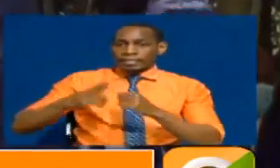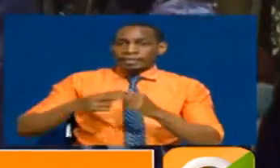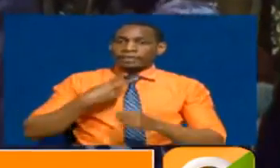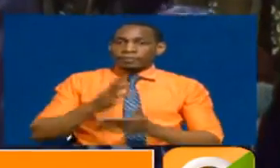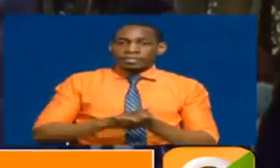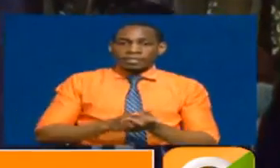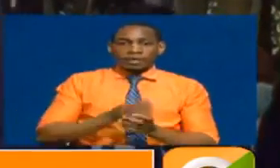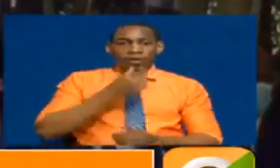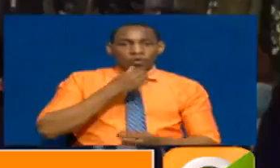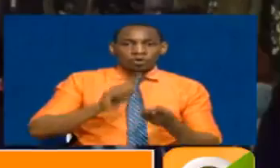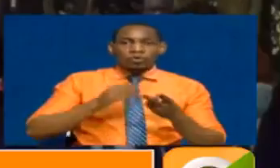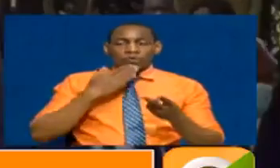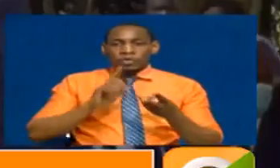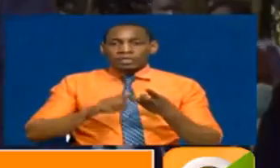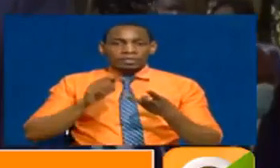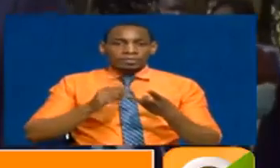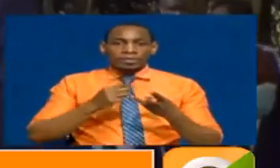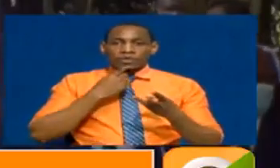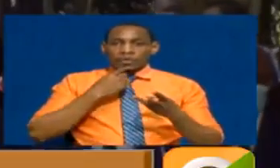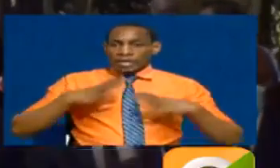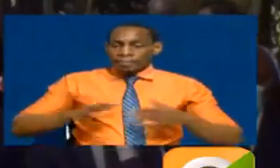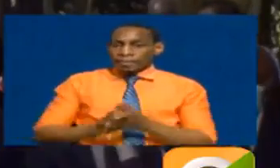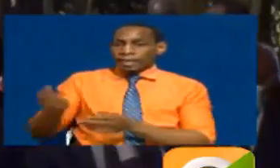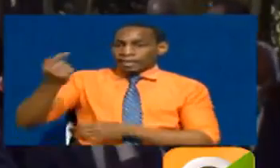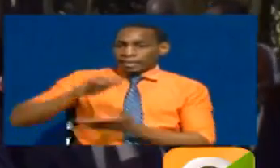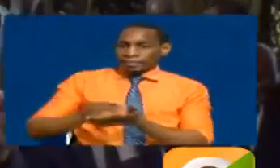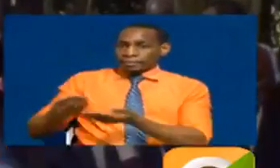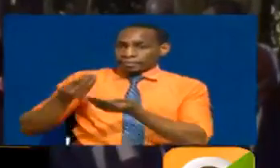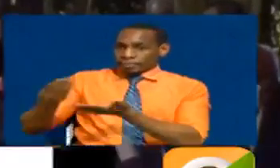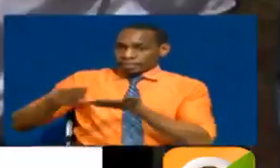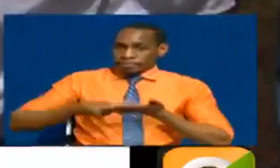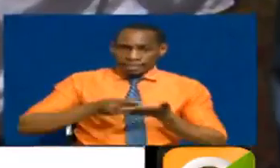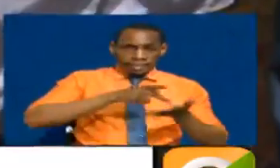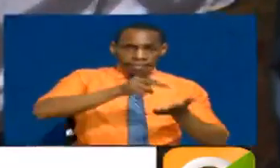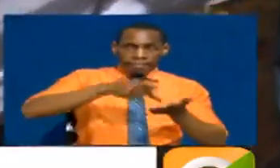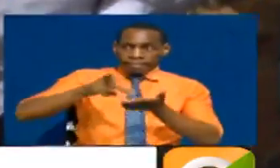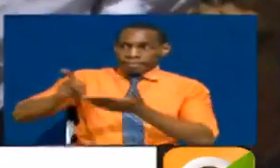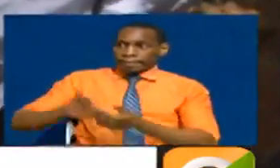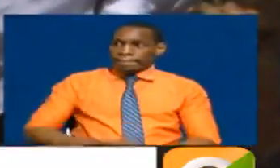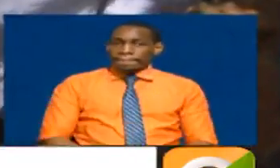Waluya, Waturukana. Then nakuja na mipapia pesa, mimi nawalipa.